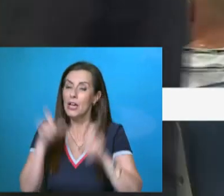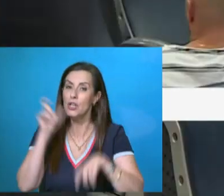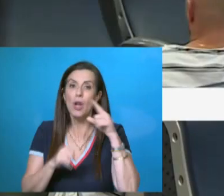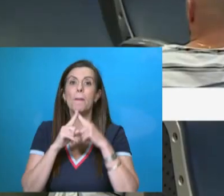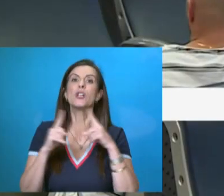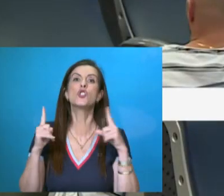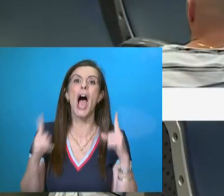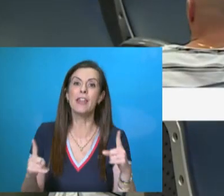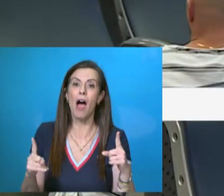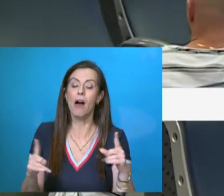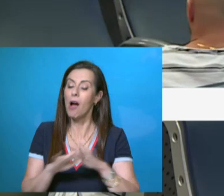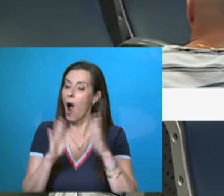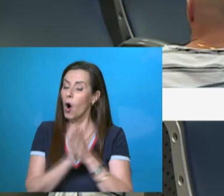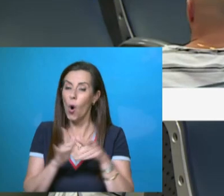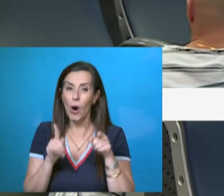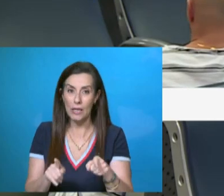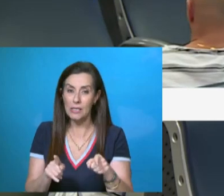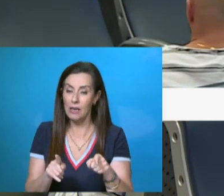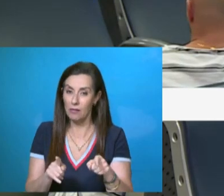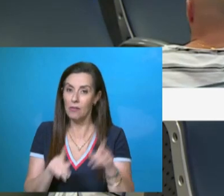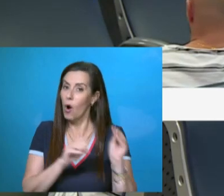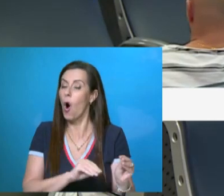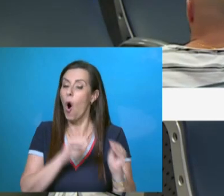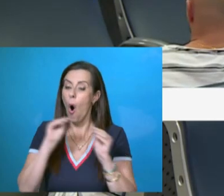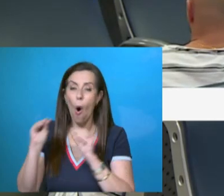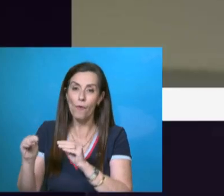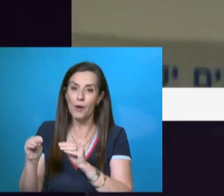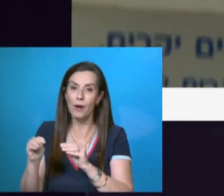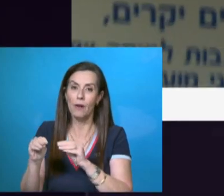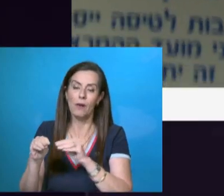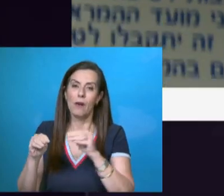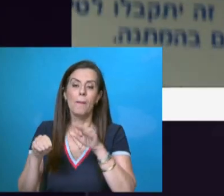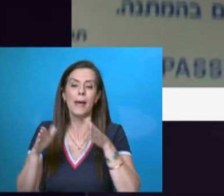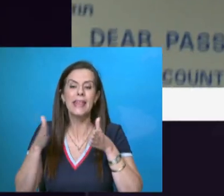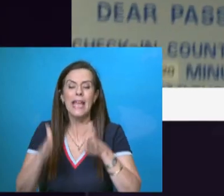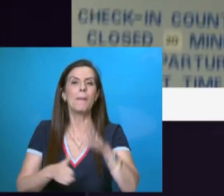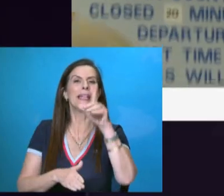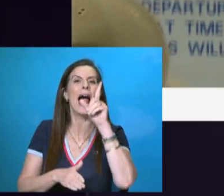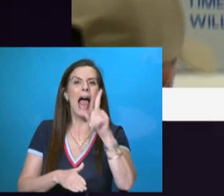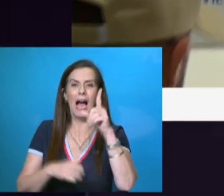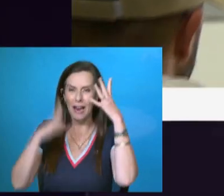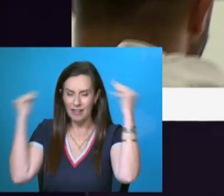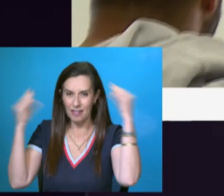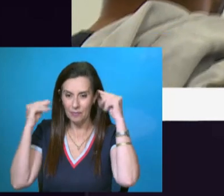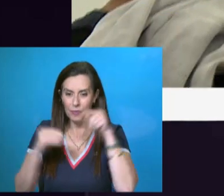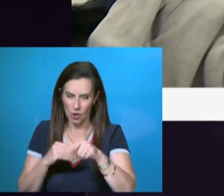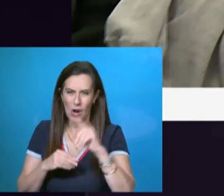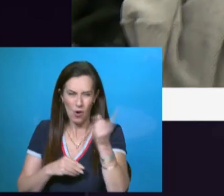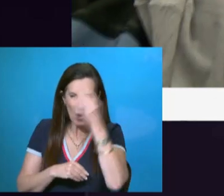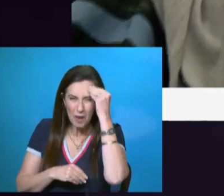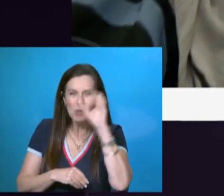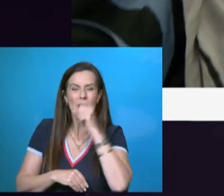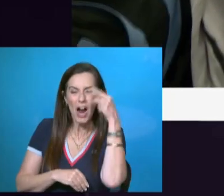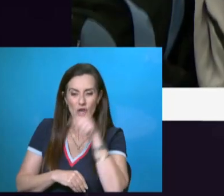כל הדבר הזה, כל האופרציה הזאת עוברת החל ממחר לטרמינל אחת בנתב"ג, אותו טרמינל ישן שכולנו זוכרים שבעצם יהפוך